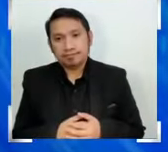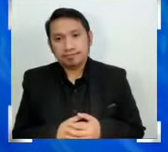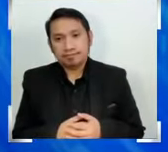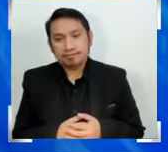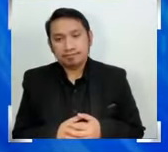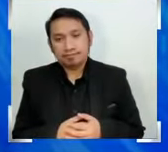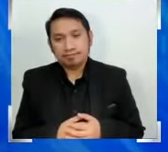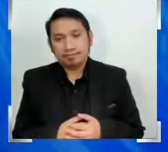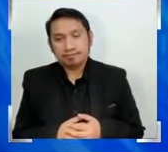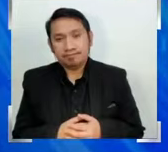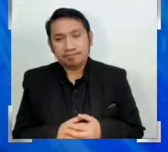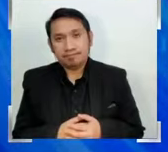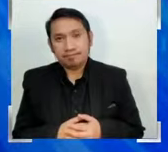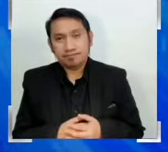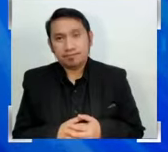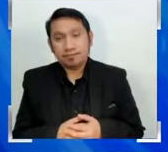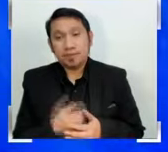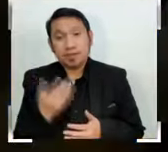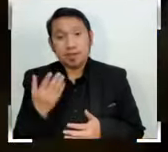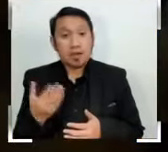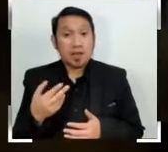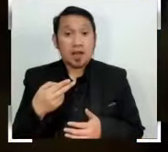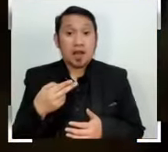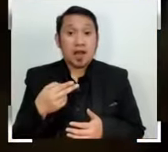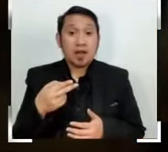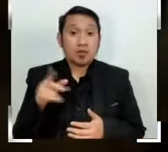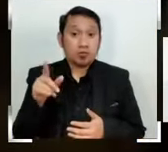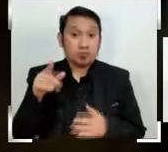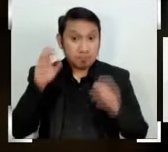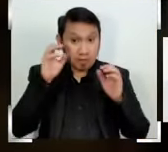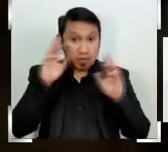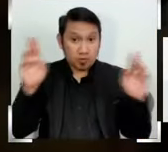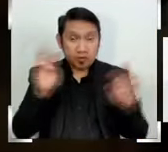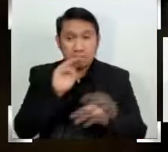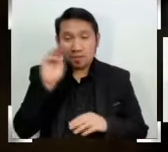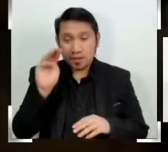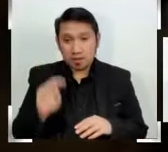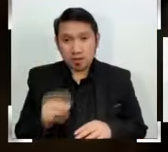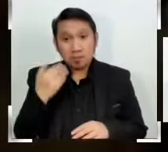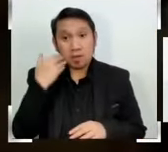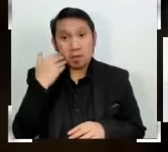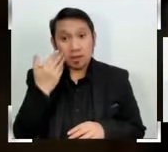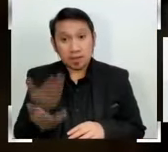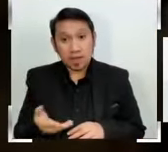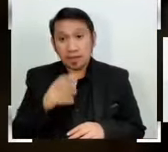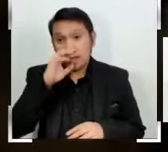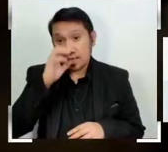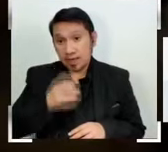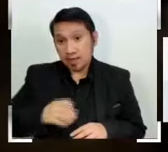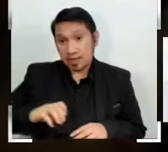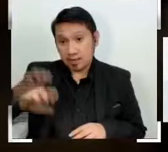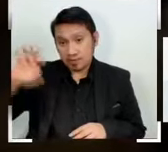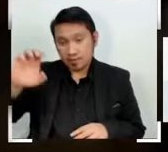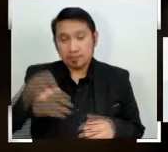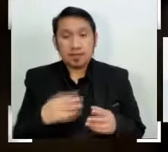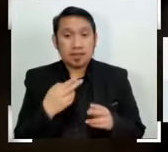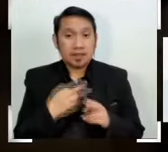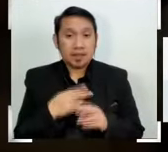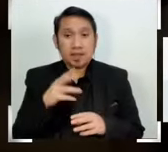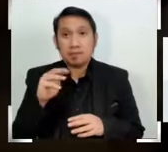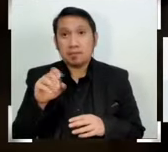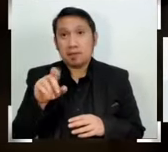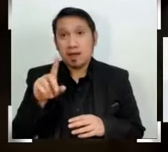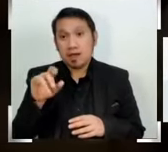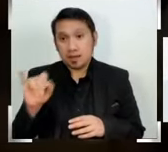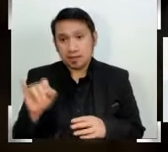Kinumpirma ngayong araw ni Manila Mayor Honey Lacuna ang pagpanaw ng elepante sa Manila Zoo na si Bishwa Mali o Mali.